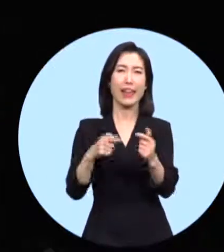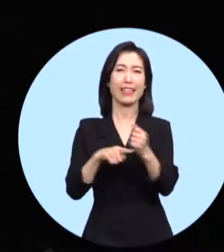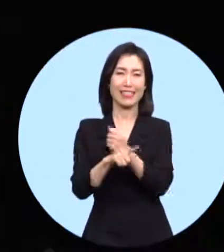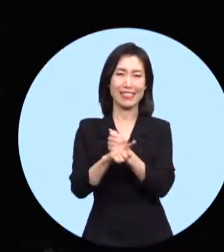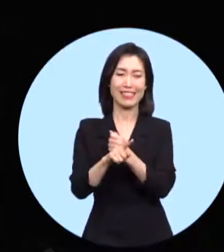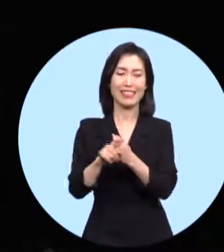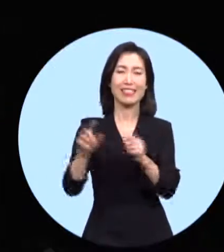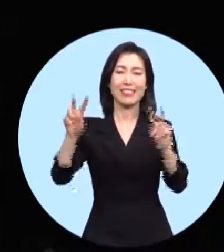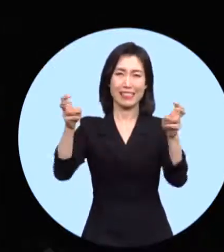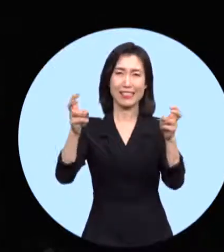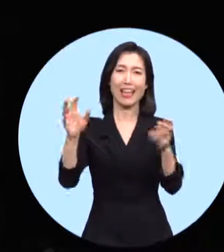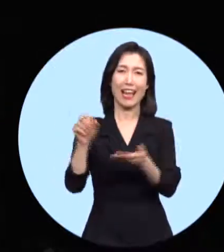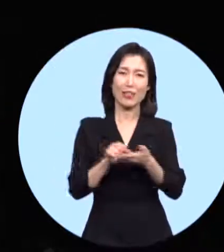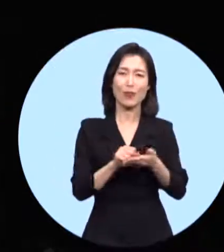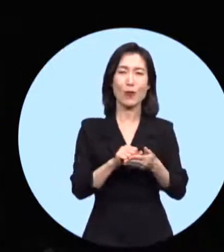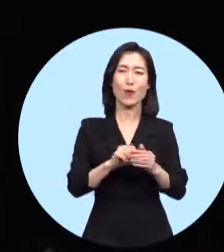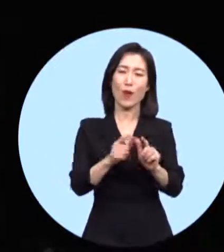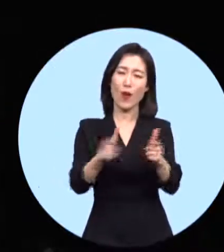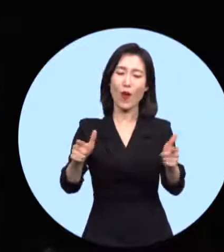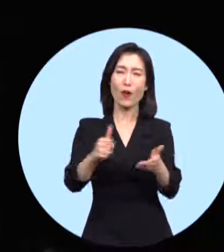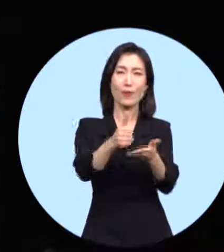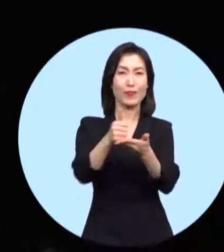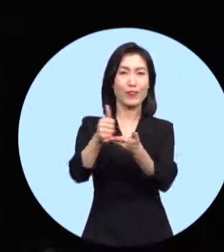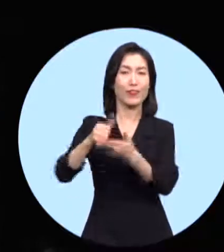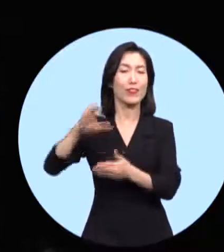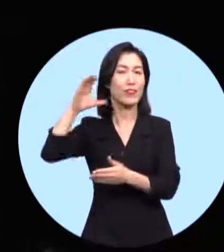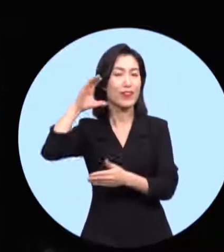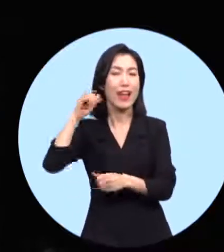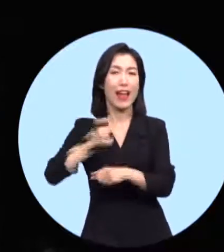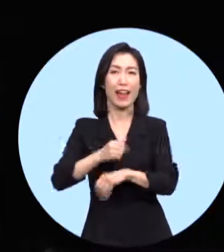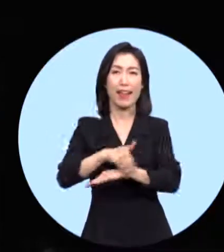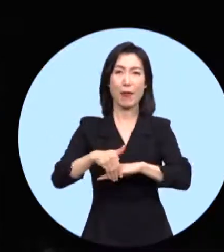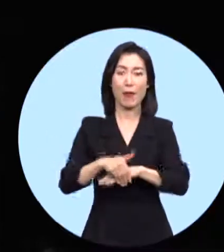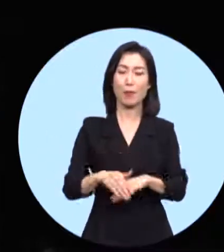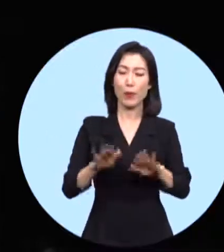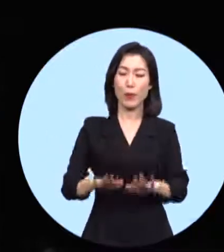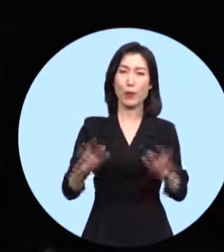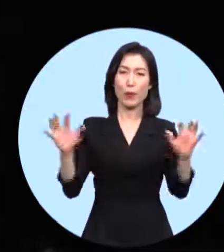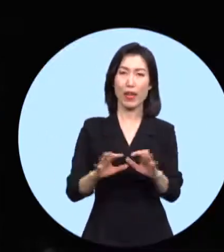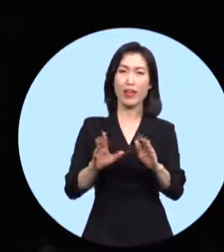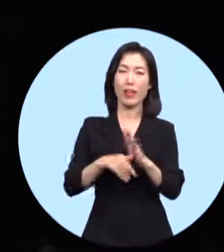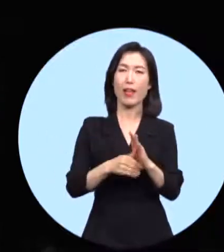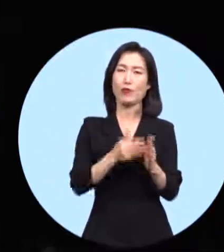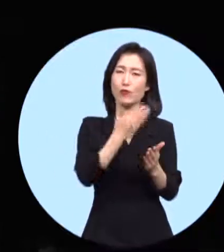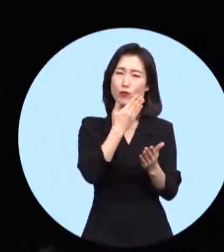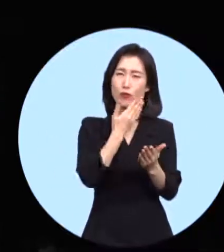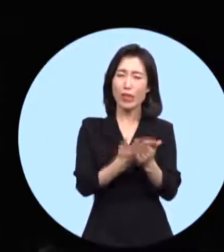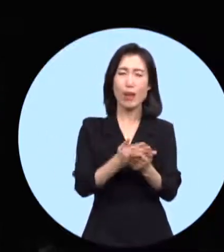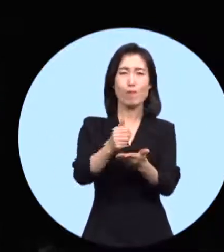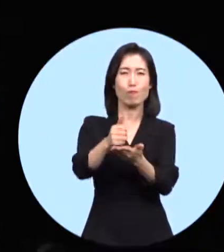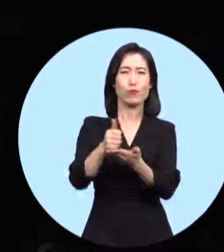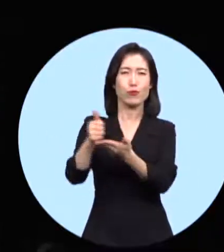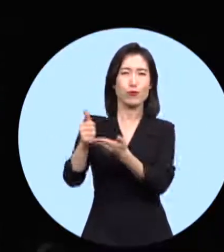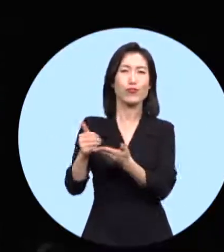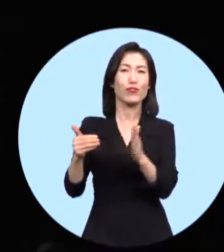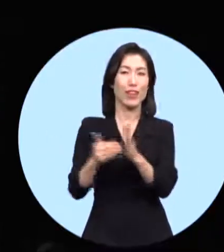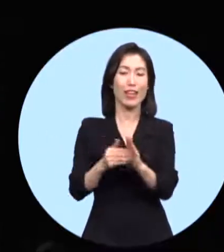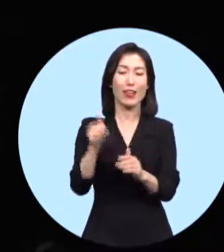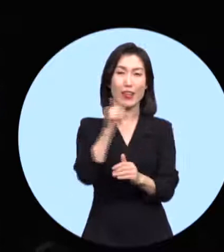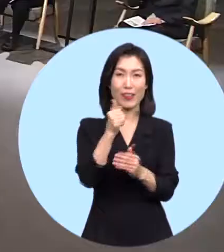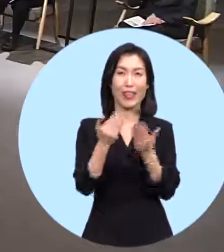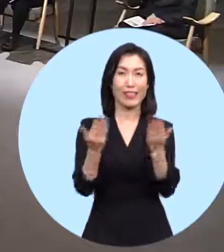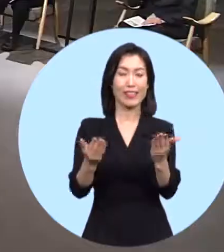분의 의견을 듣고자 합니다. 먼저 오늘 이 자리를 위해 귀한 걸음해 주신 분들을